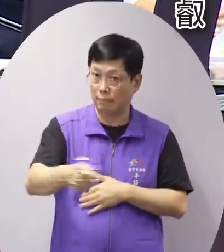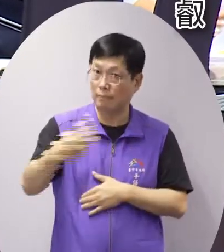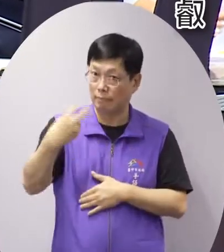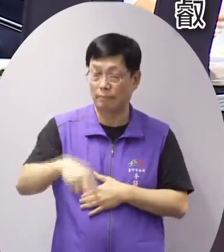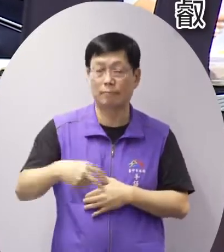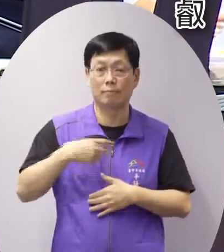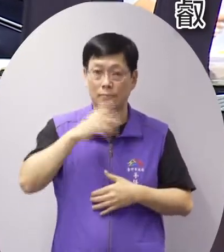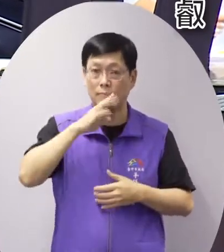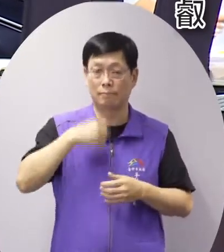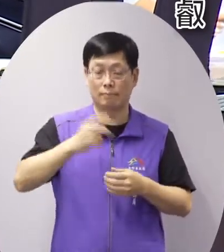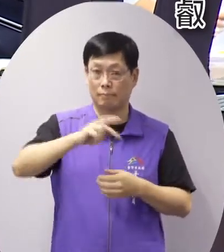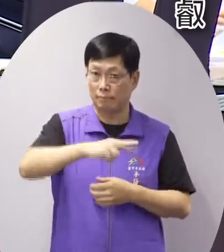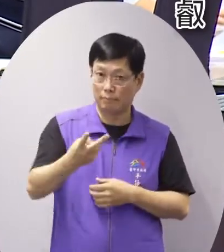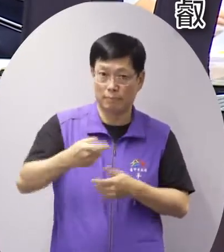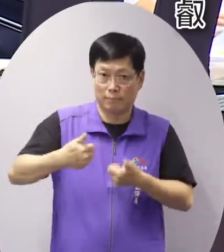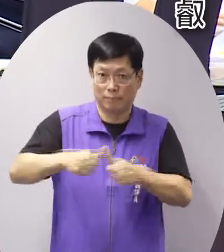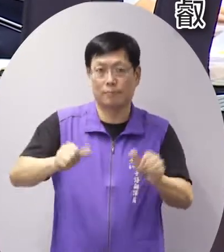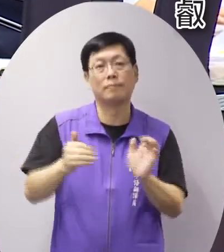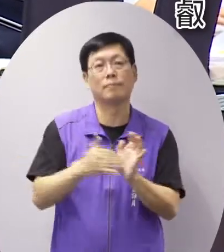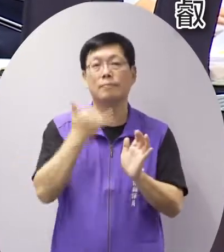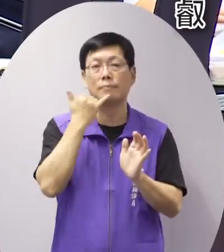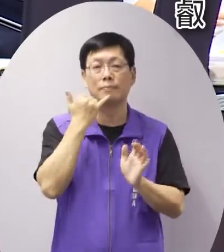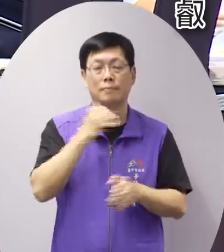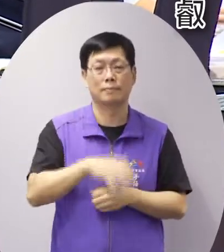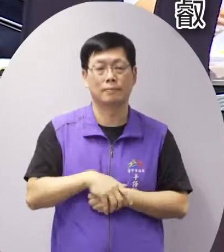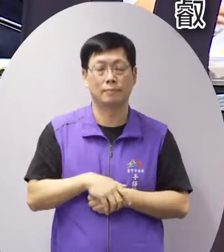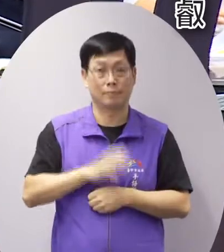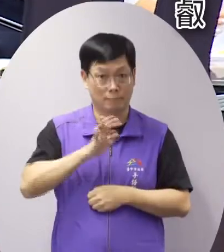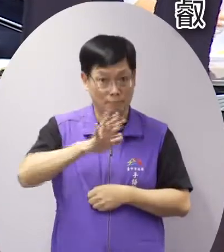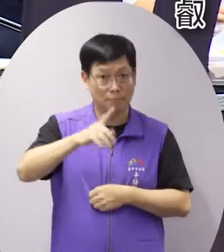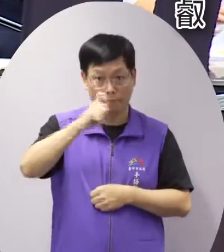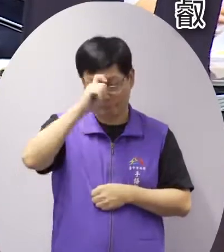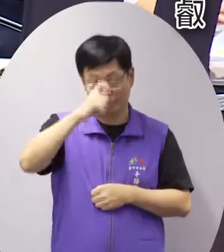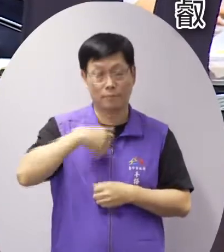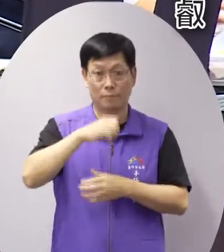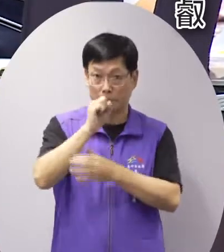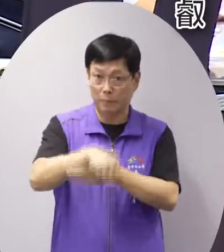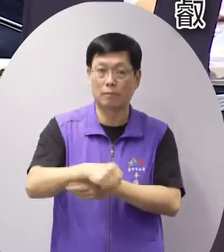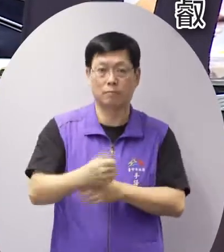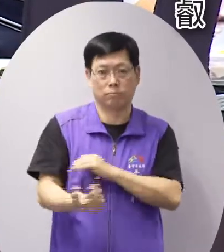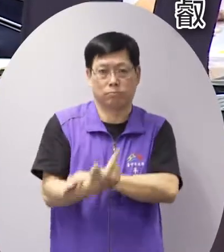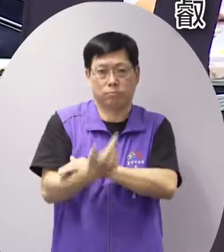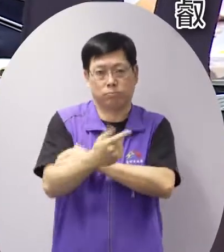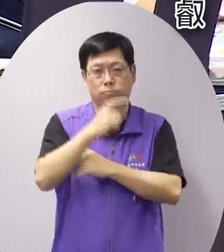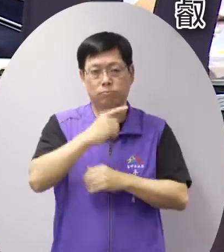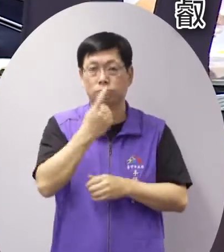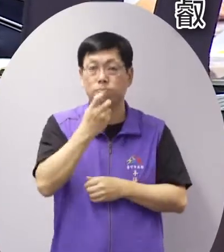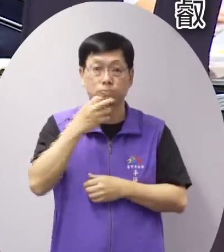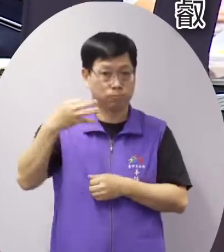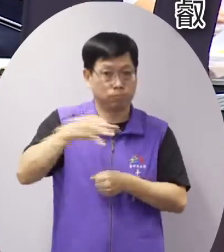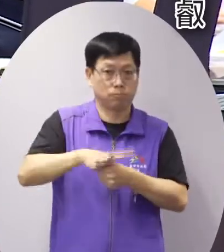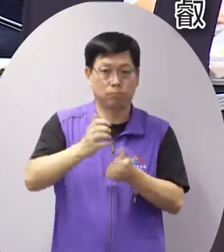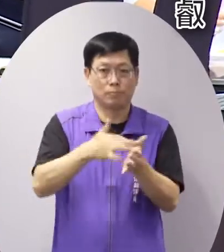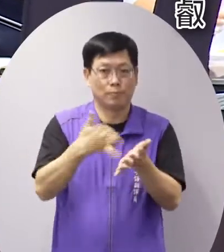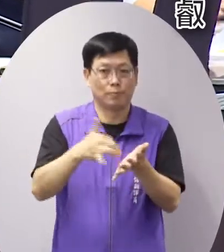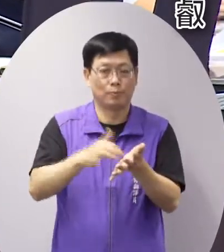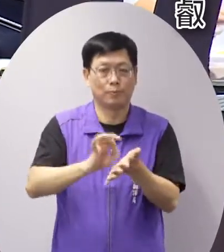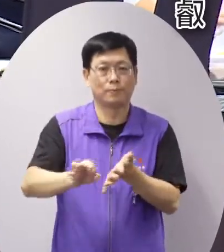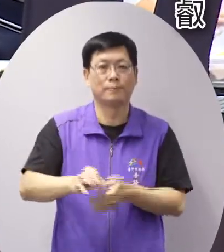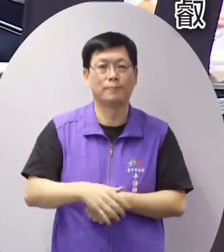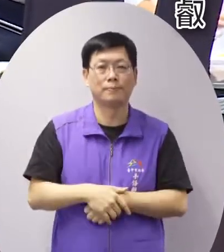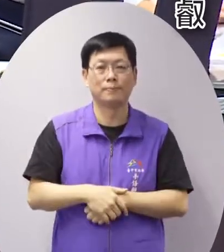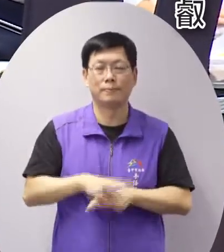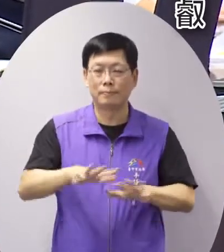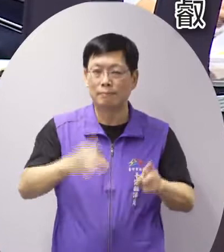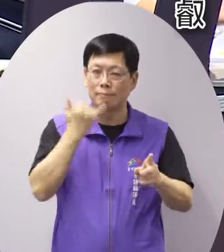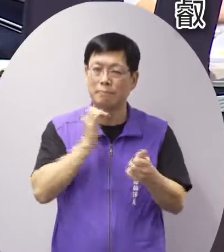办理账务转正的工作，那后续获得到同意，那就尽速来执行这笔中央的补助款的预算跟经费，